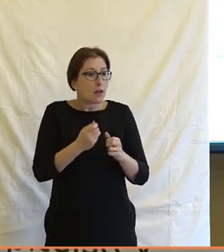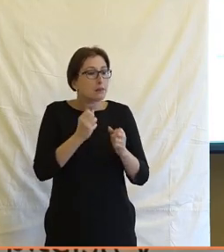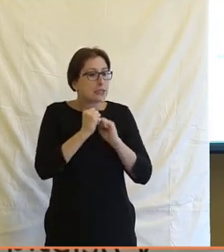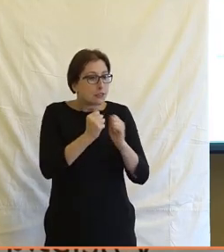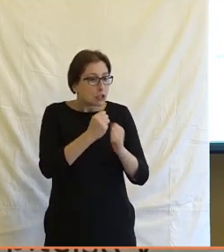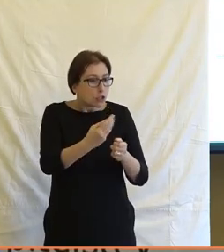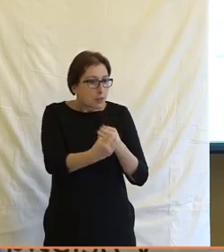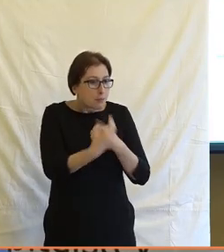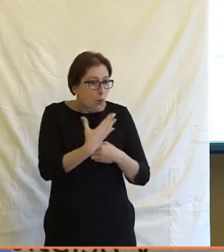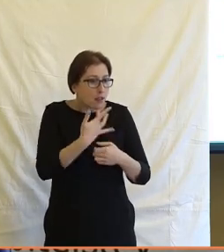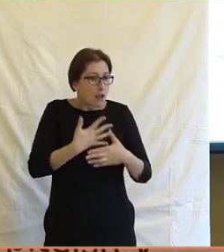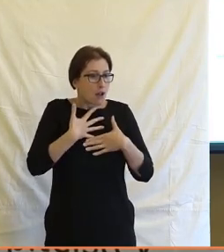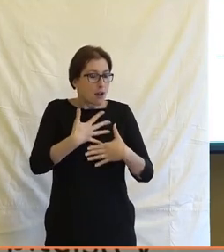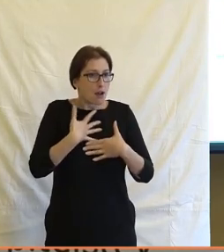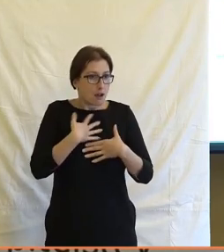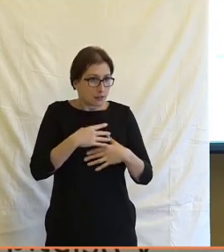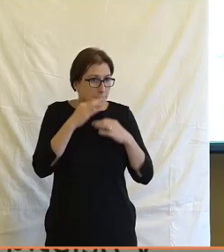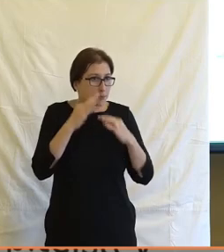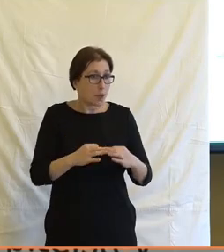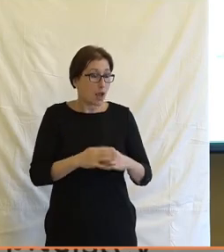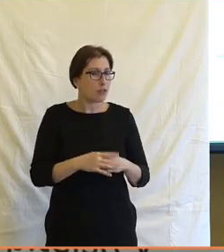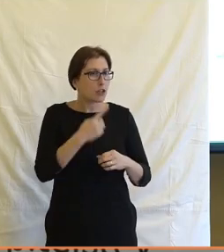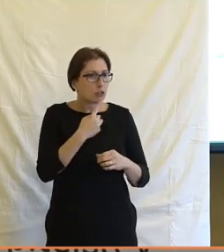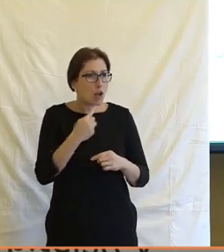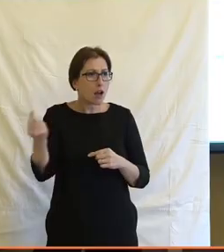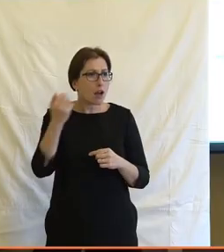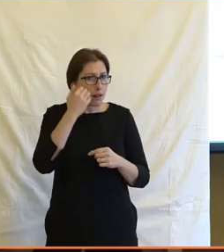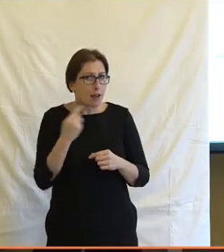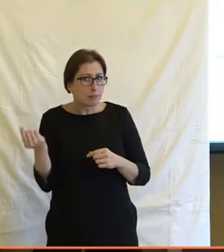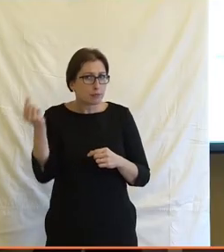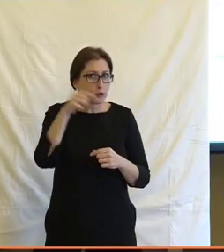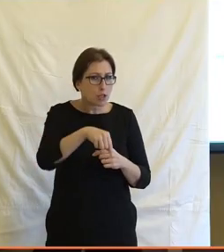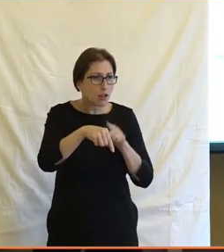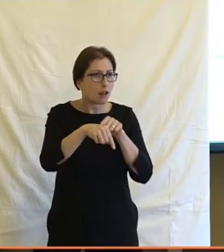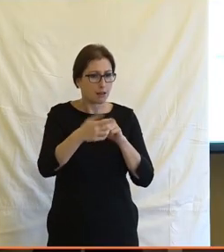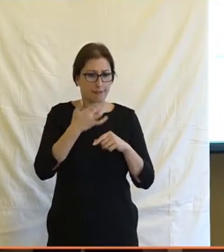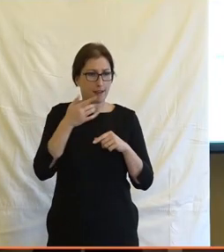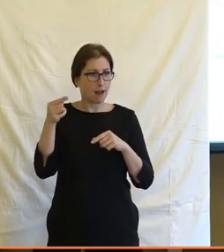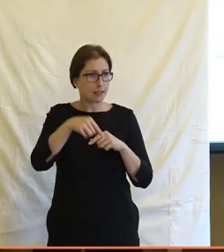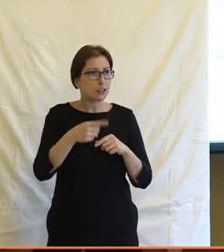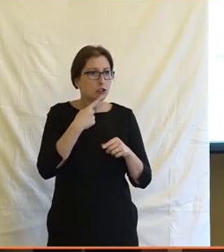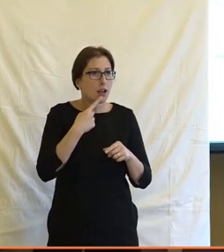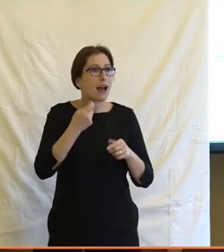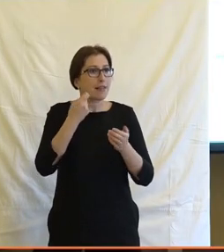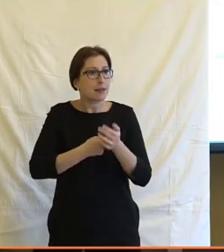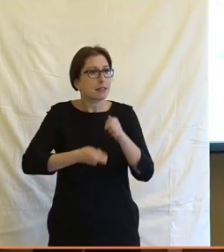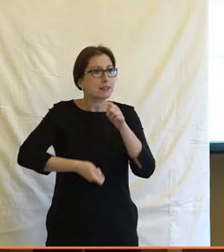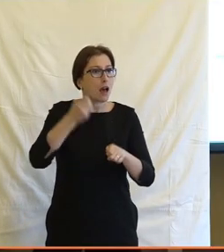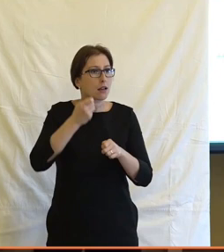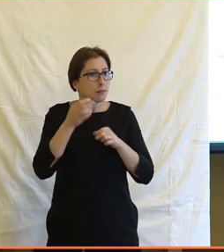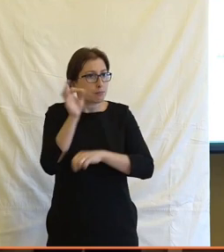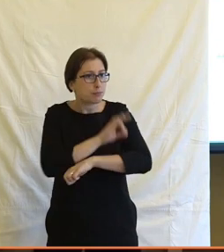krátký. Když ale řekneš, oni k nám přicházejí, tak si lidé, a ty jsi říkal startup, tak startup si většinou lidé představí,